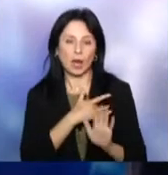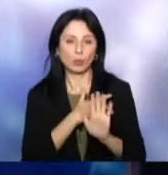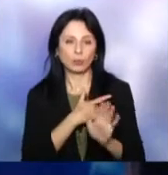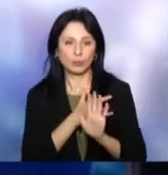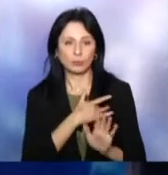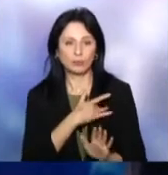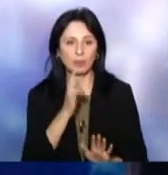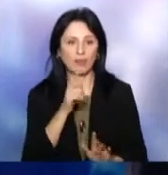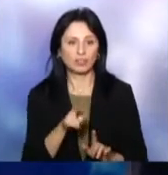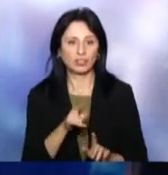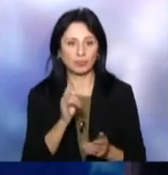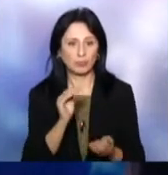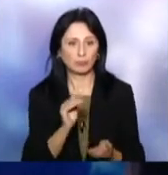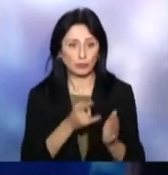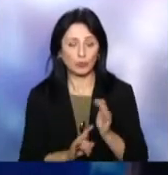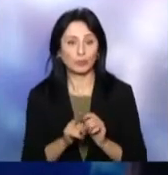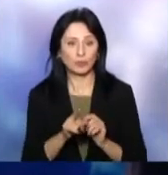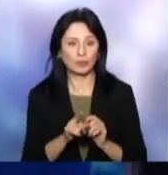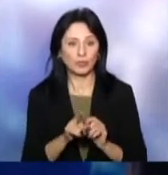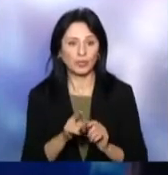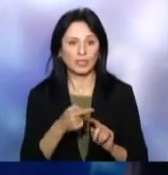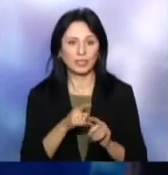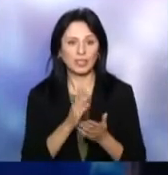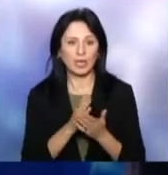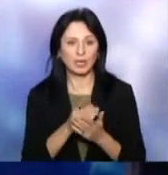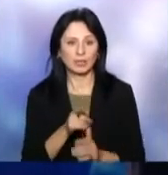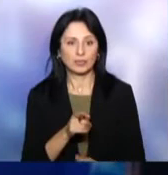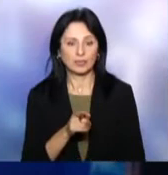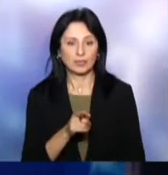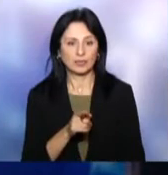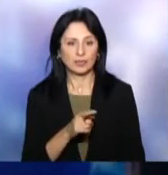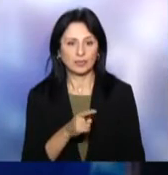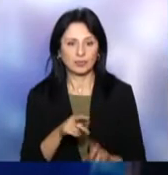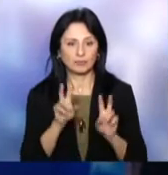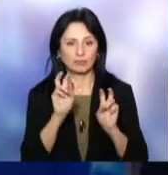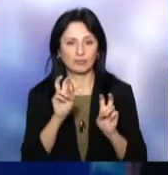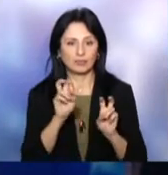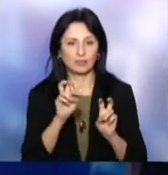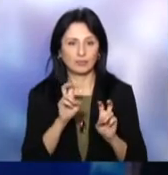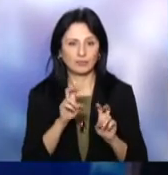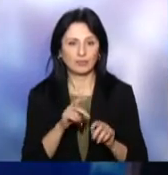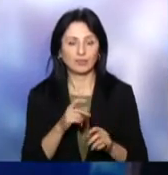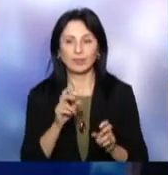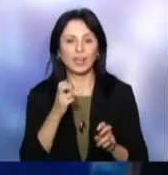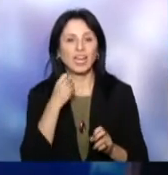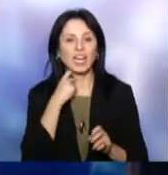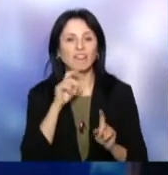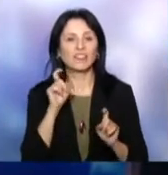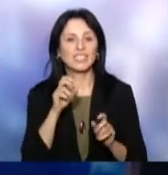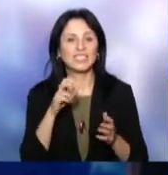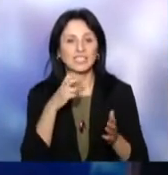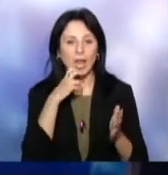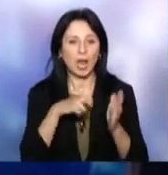შემთხვევაში თქვენ. ამას საკში მით უმეტეს თან დაყოლილი, ეს არის ერთწოდებელი ღვინის ლაქა, რომელიც